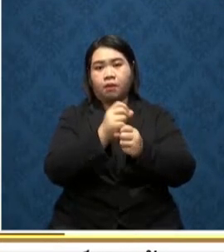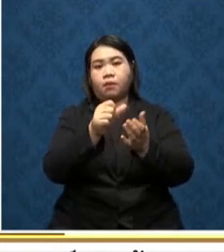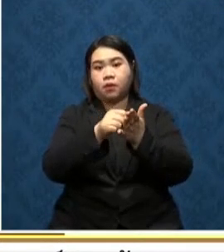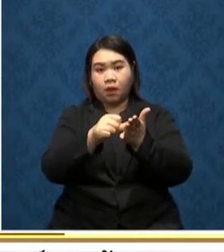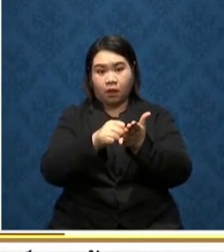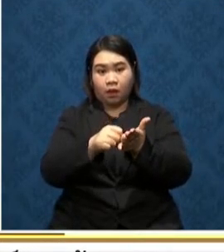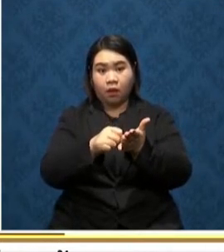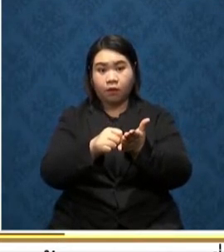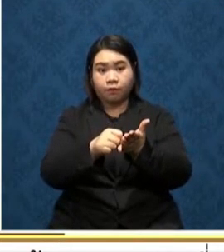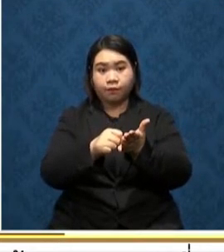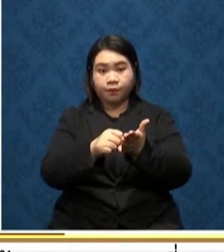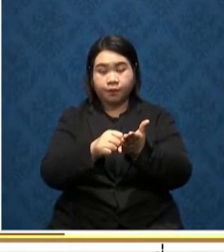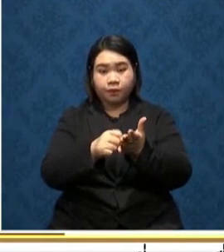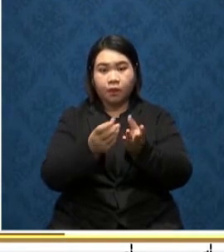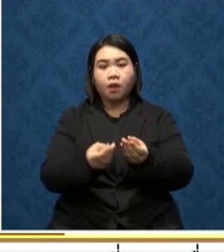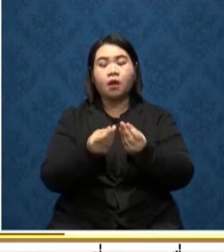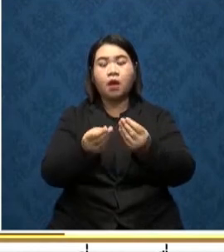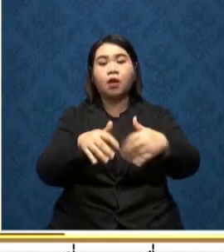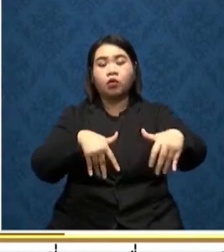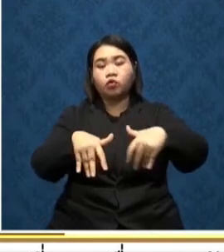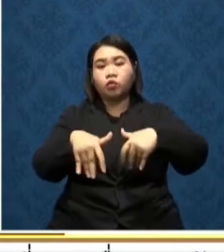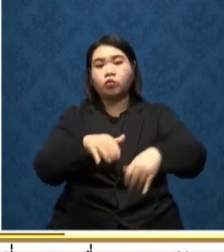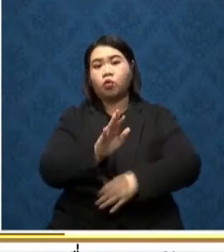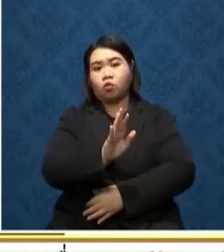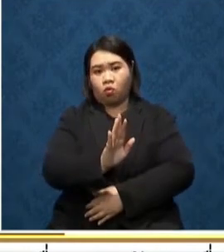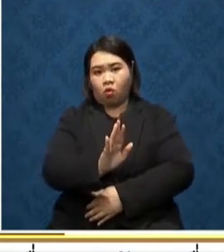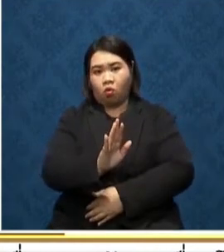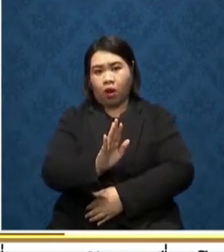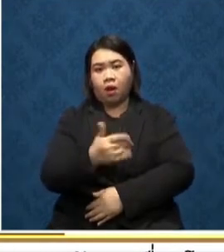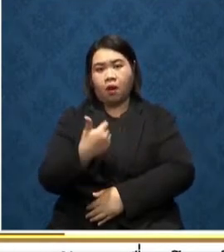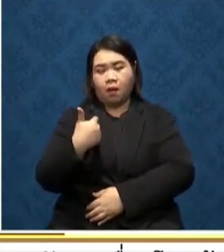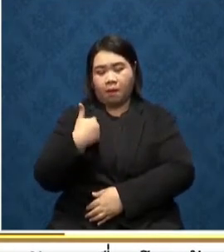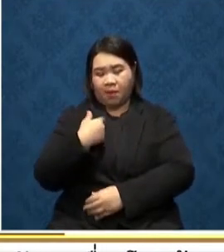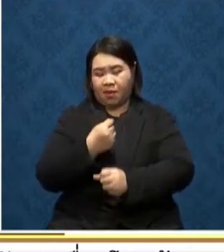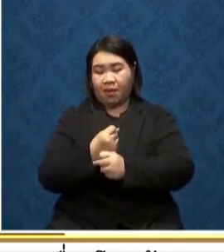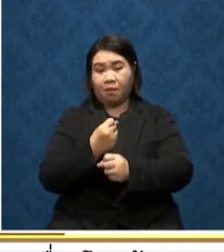ที่จะให้พี่น้แรชนในเขตศรษบันได้ดูแล